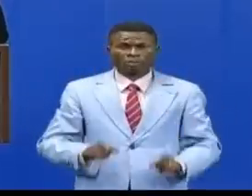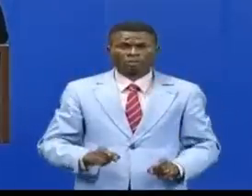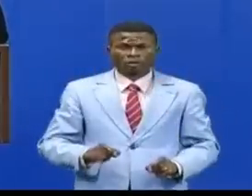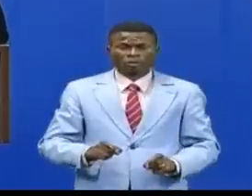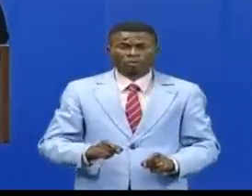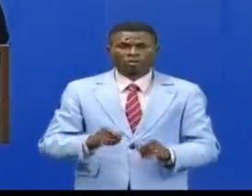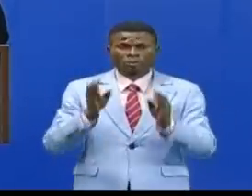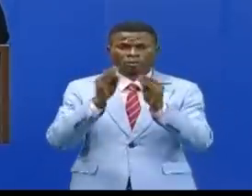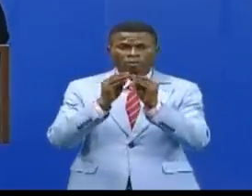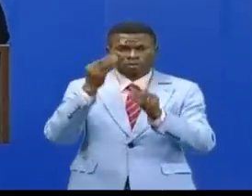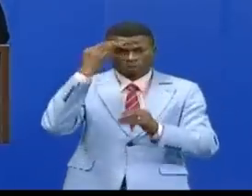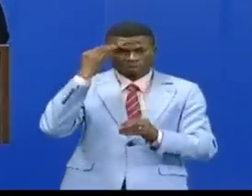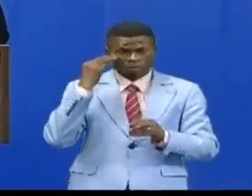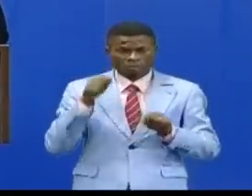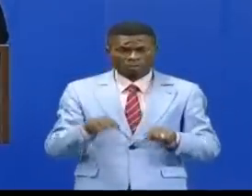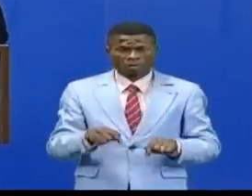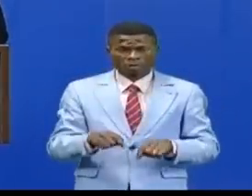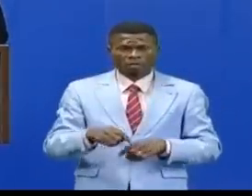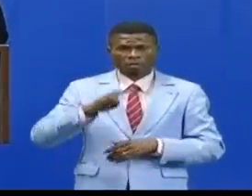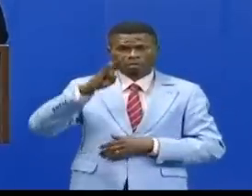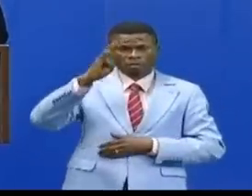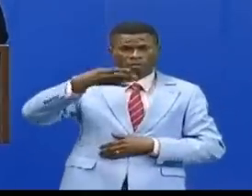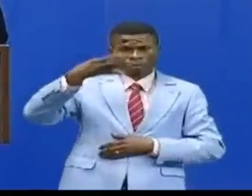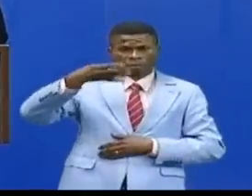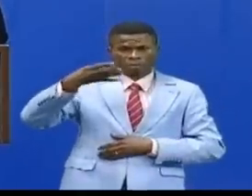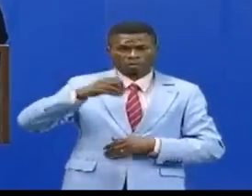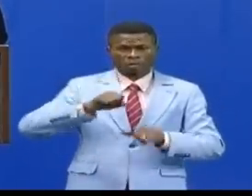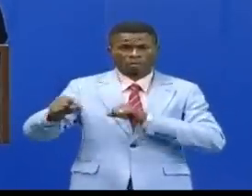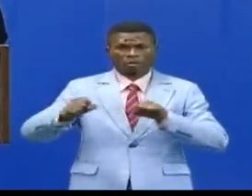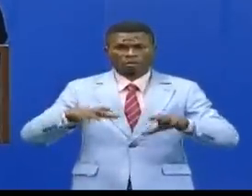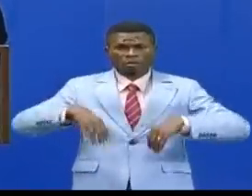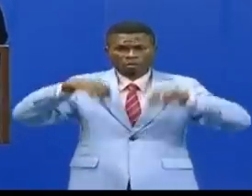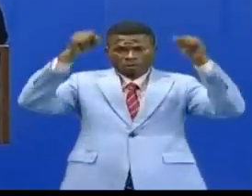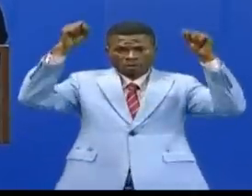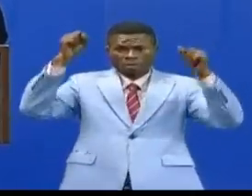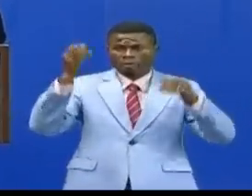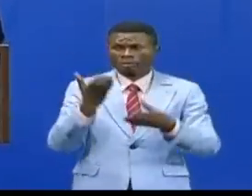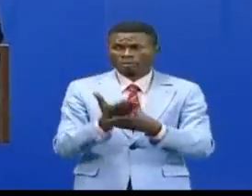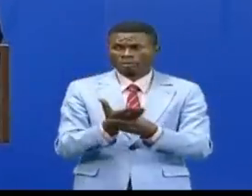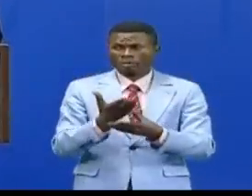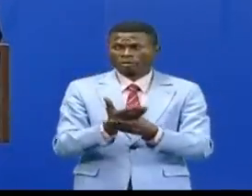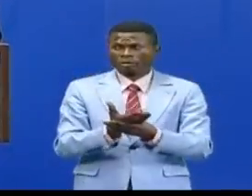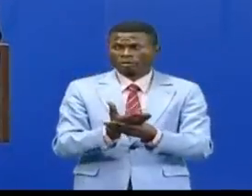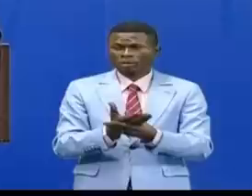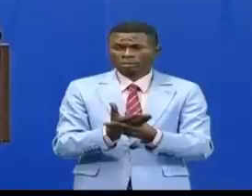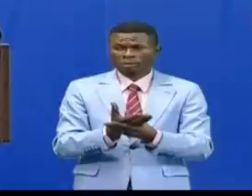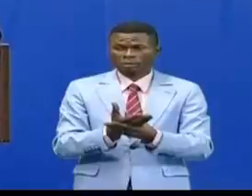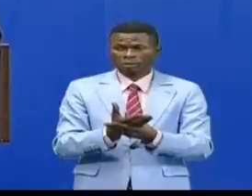du Conseil des ministres. 4. Examen et adoption des dossiers.